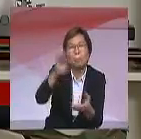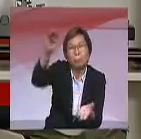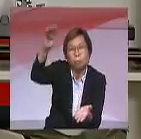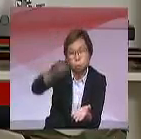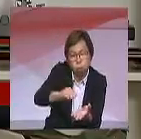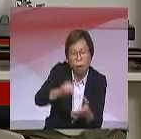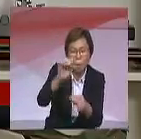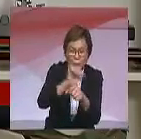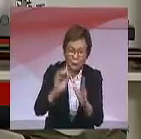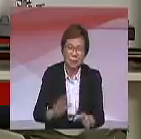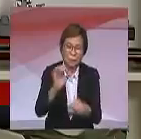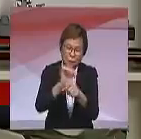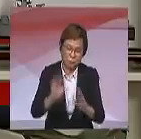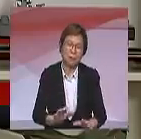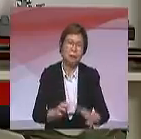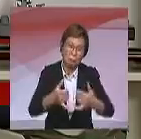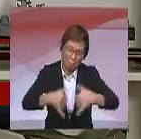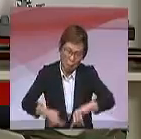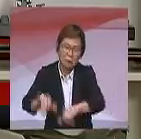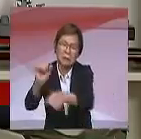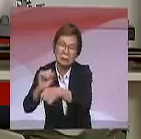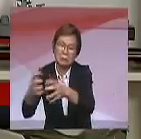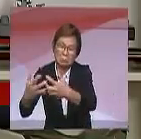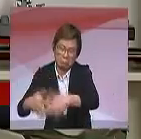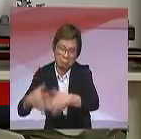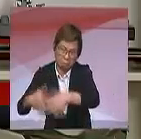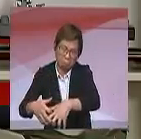pekerja-pekerja yang masih bekerja.